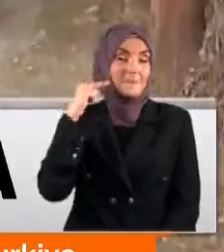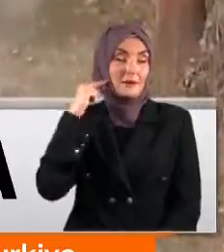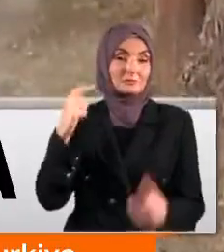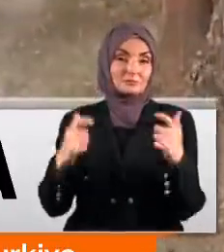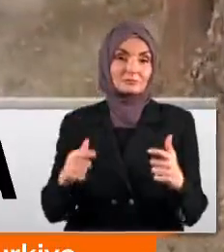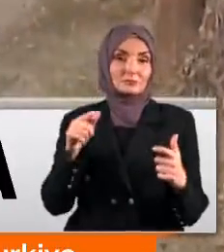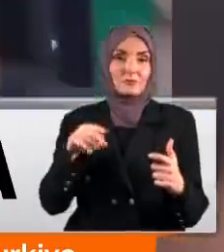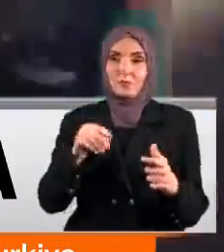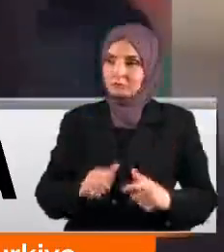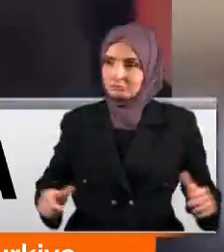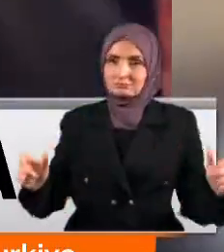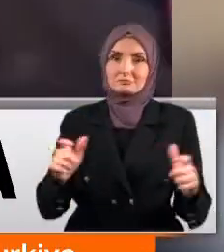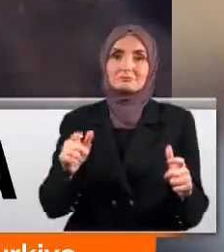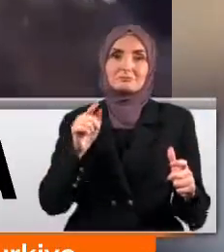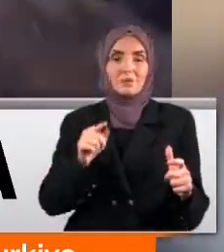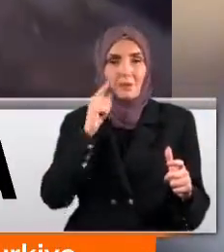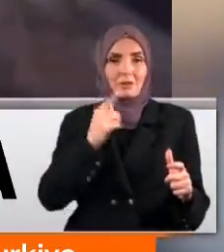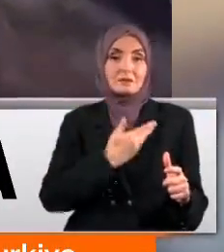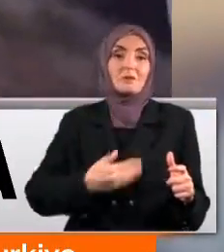bağrına taş bastı